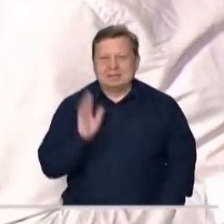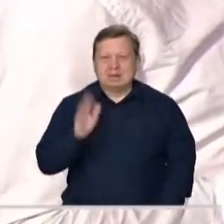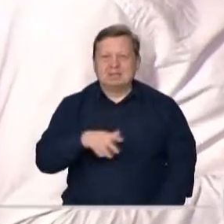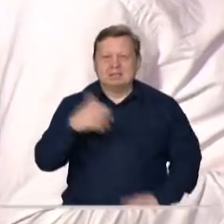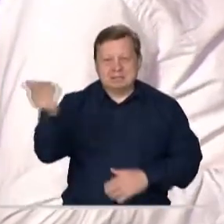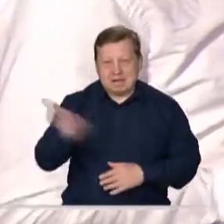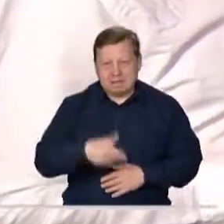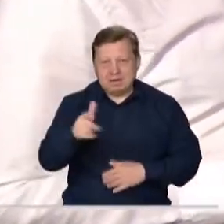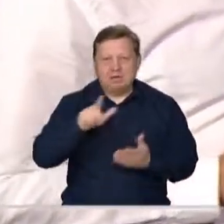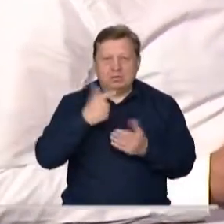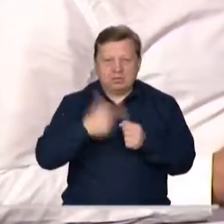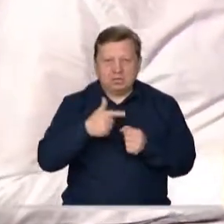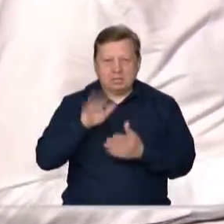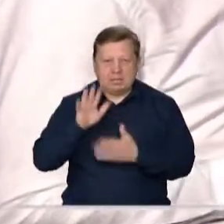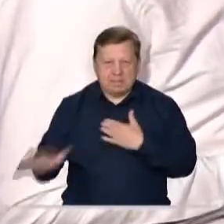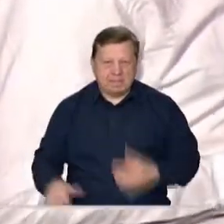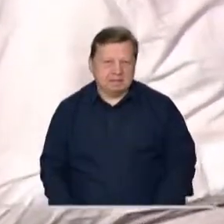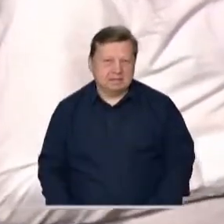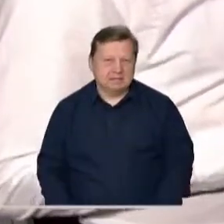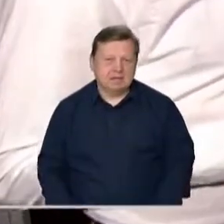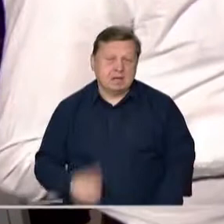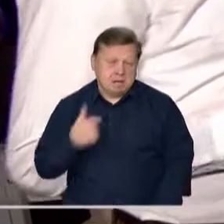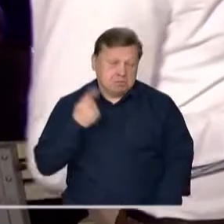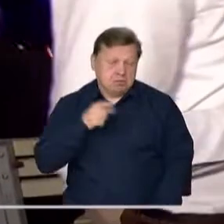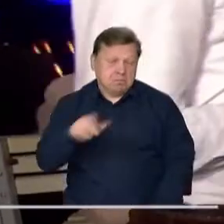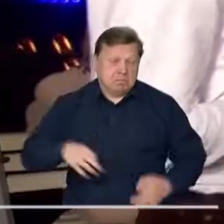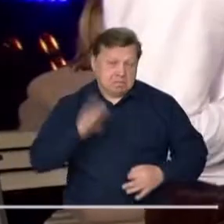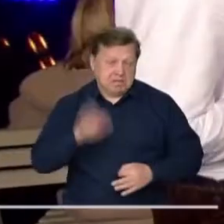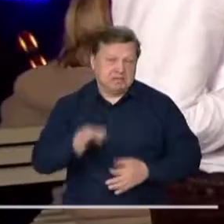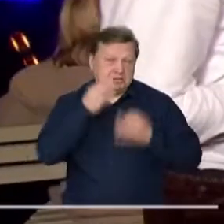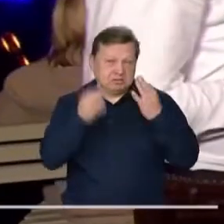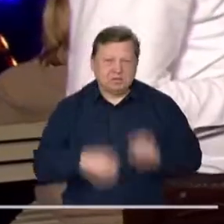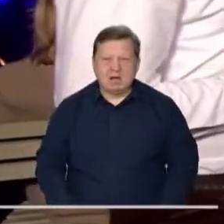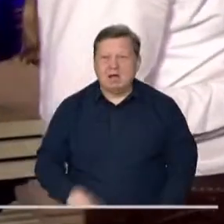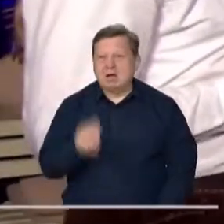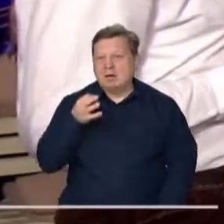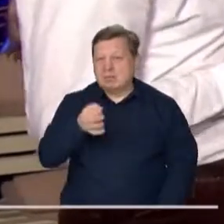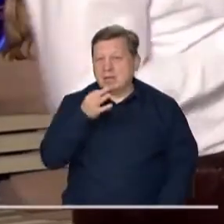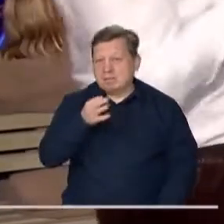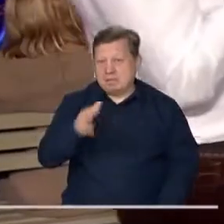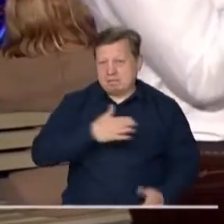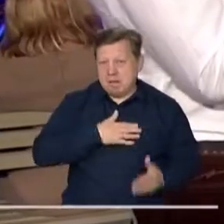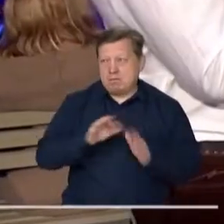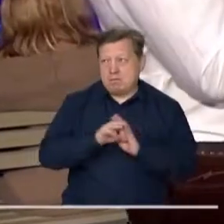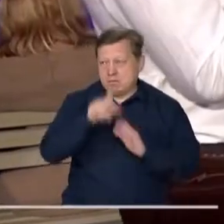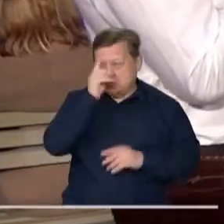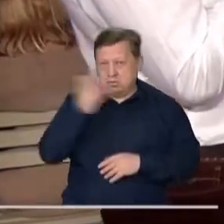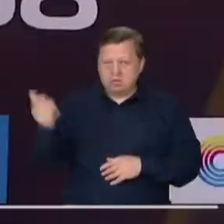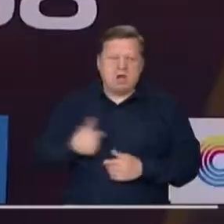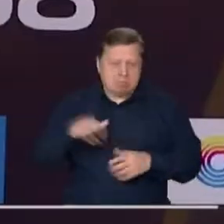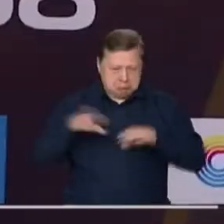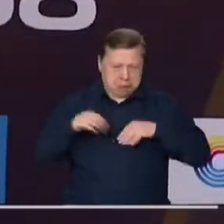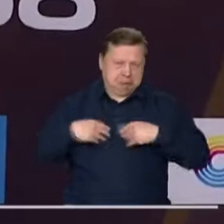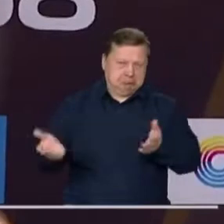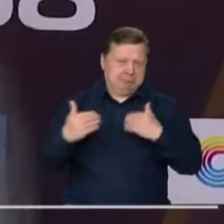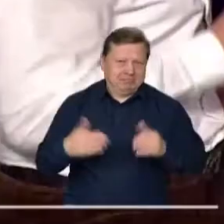Zapraszamy 20:15. Mam nadzieję, że Państwo z nami zaśpiewacie. Mam jeszcze do Was dużo pytań. Cała lista od fanów. Jesteśmy przygotowani. O tym za chwilę w